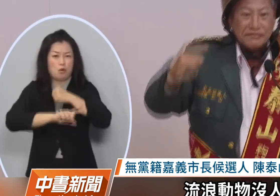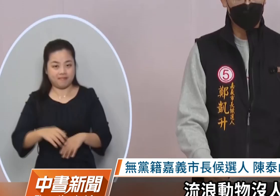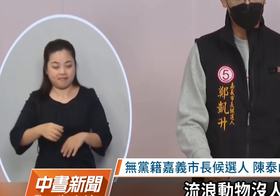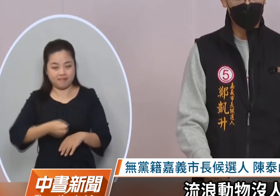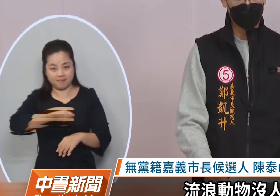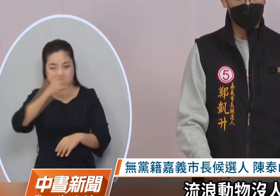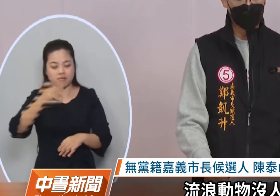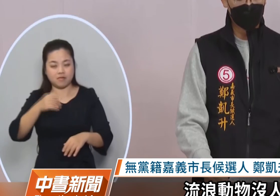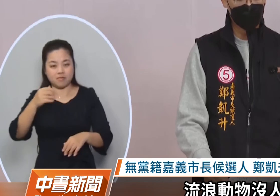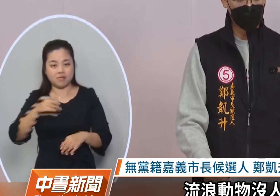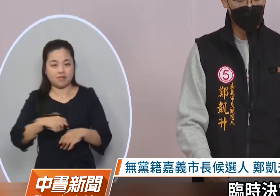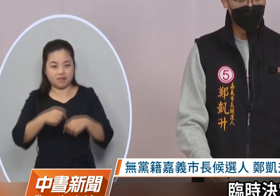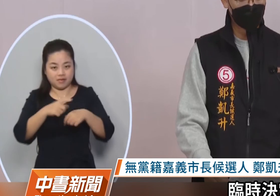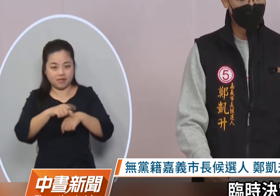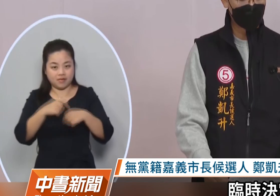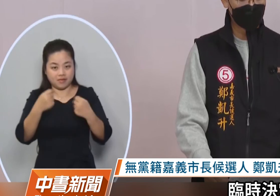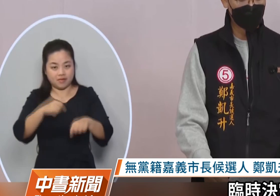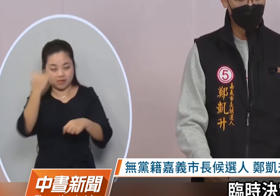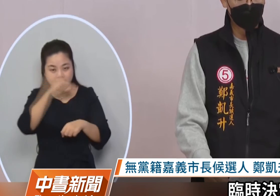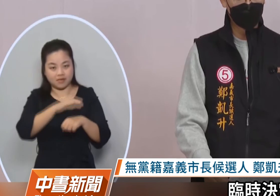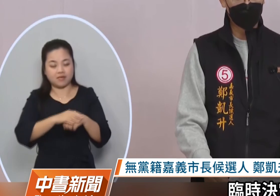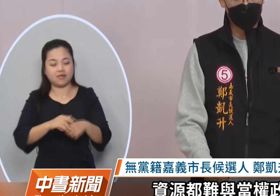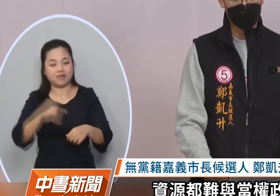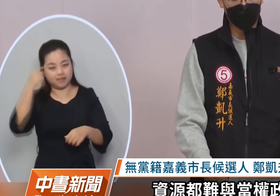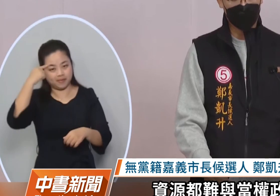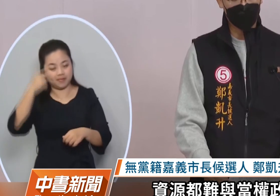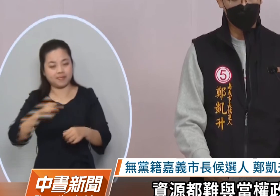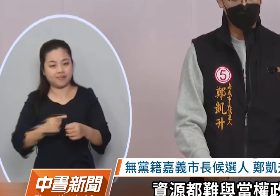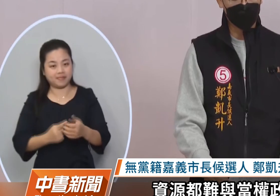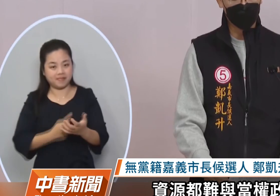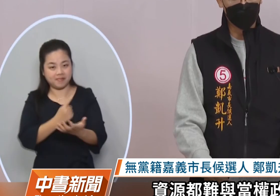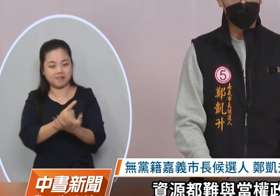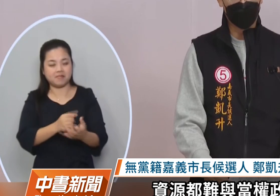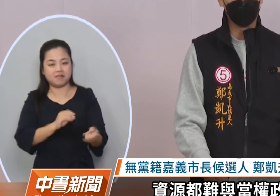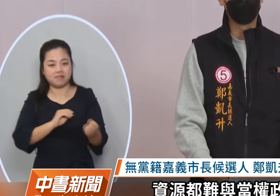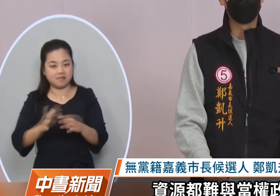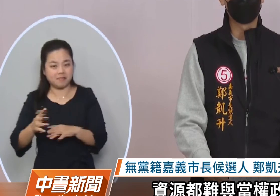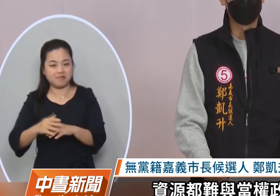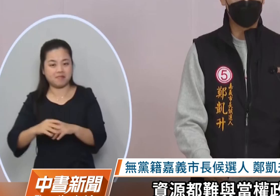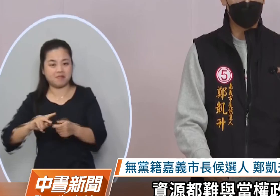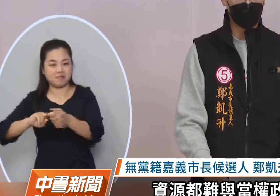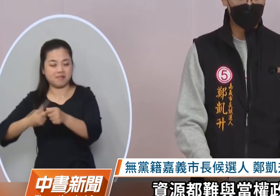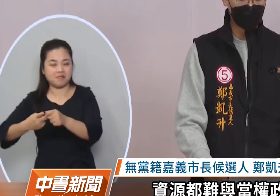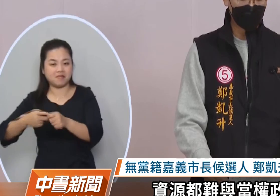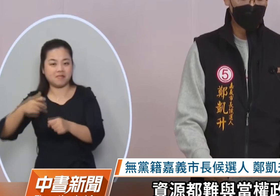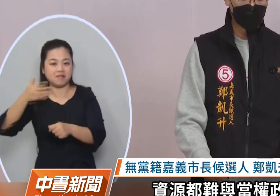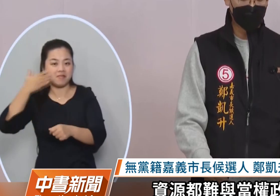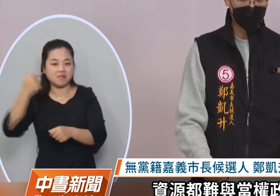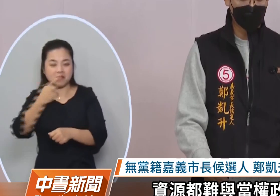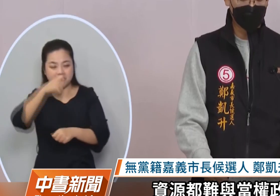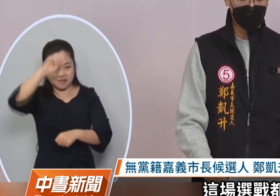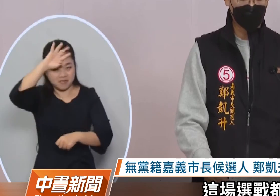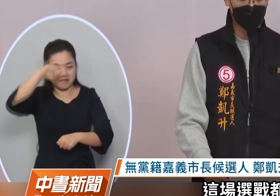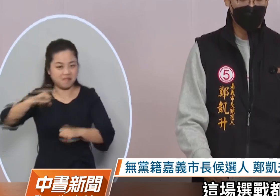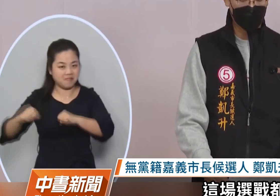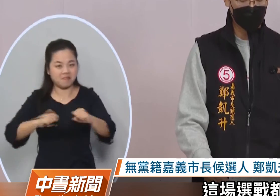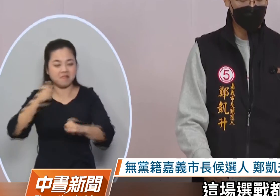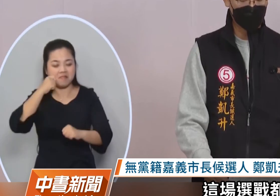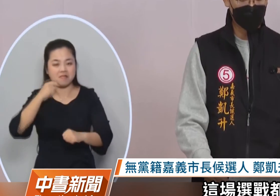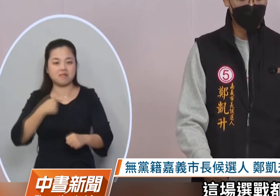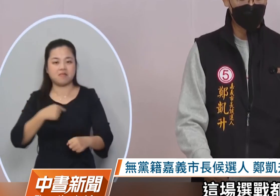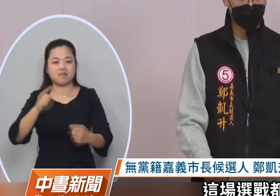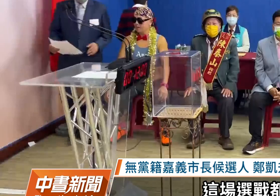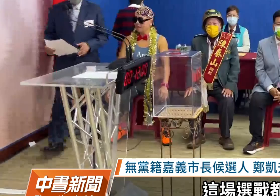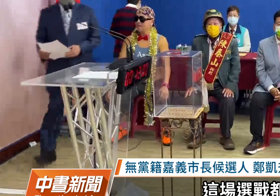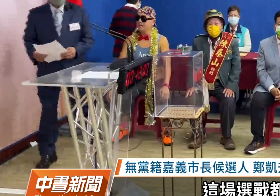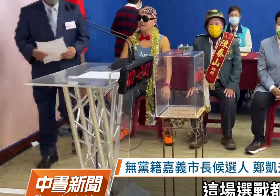市。 临时决定参选。资源都难与当权政府蓝绿对手匹敌，这场选战都相